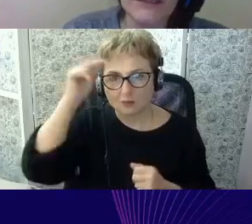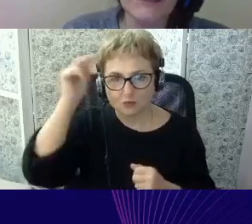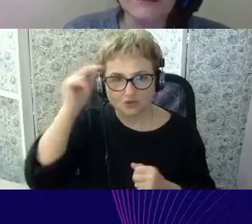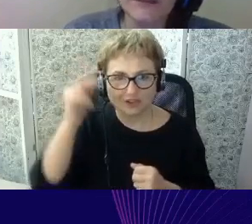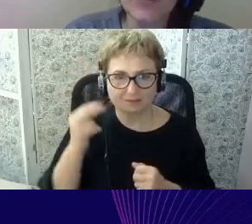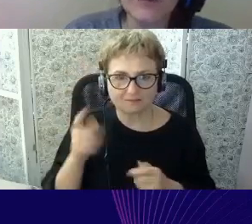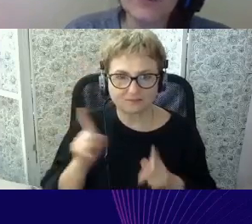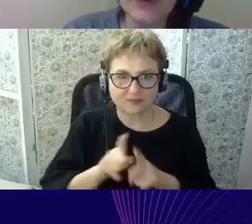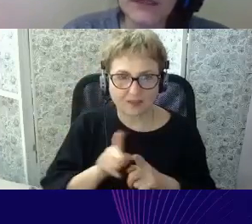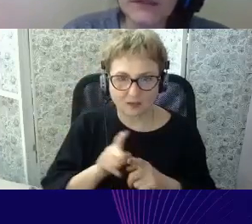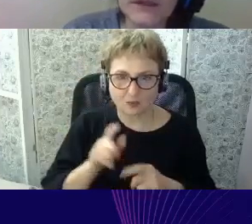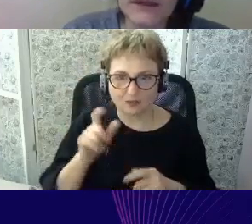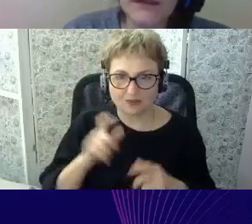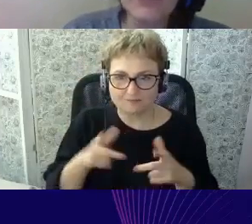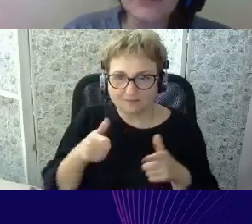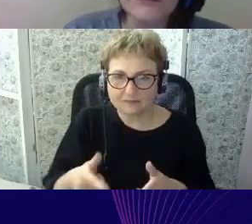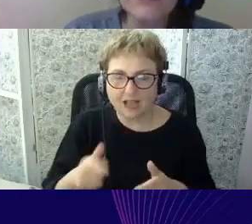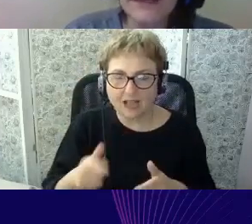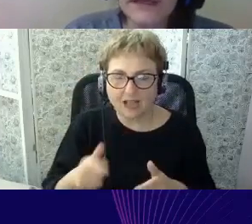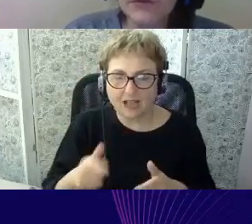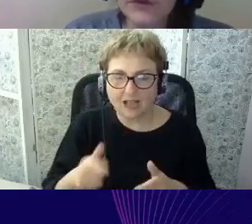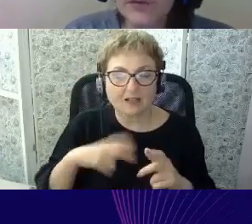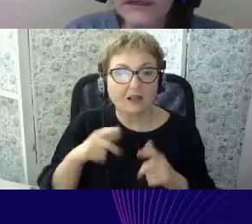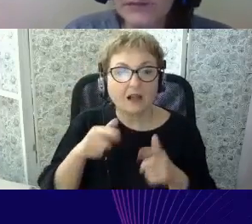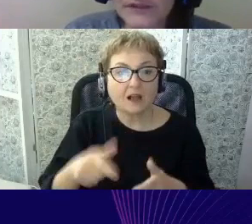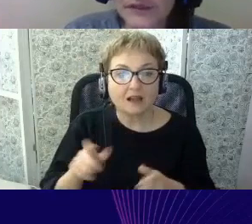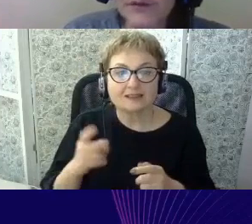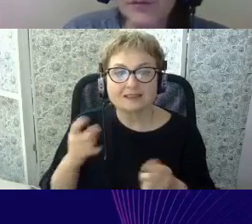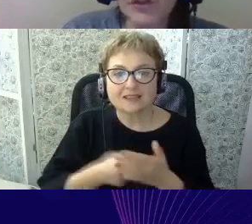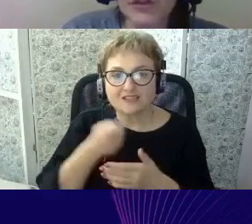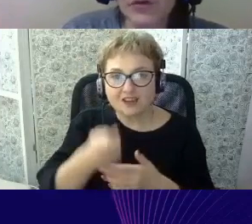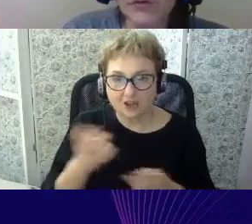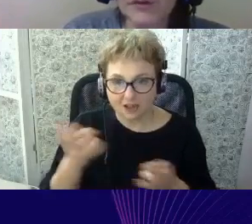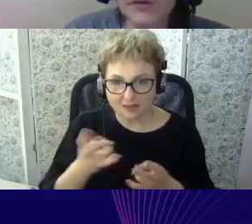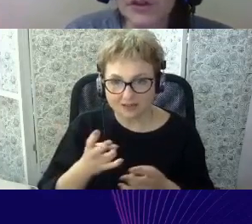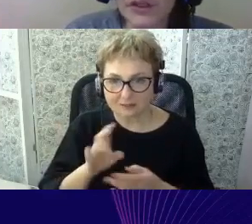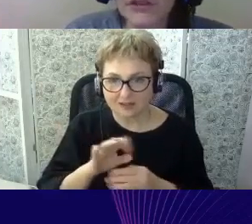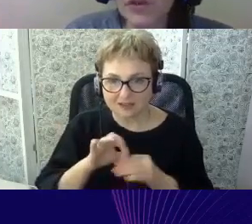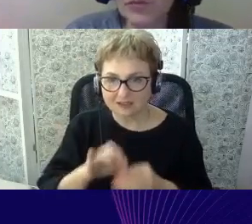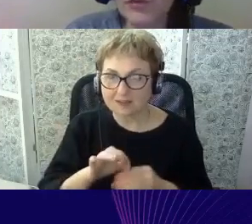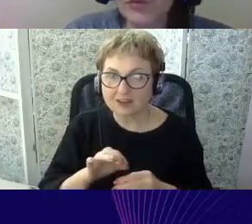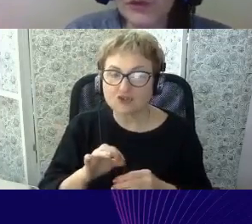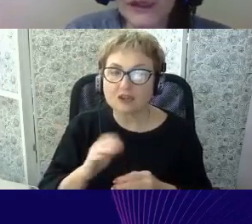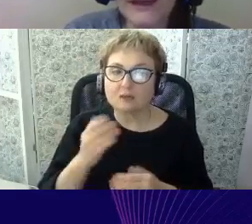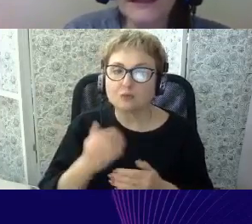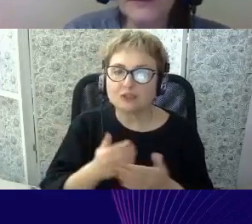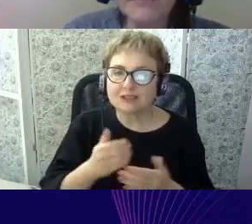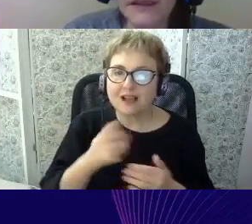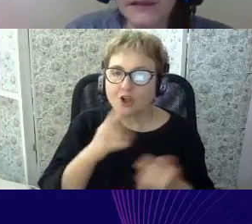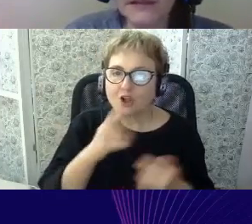обучение такого абитуриента, то заявление о необходимости обеспечения такого сопровождения должно быть